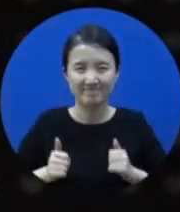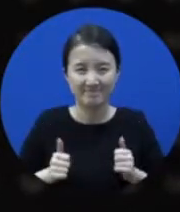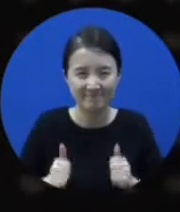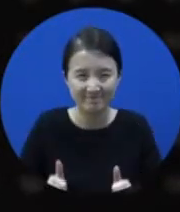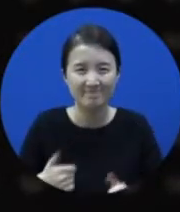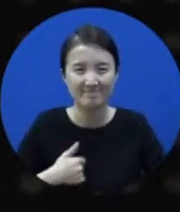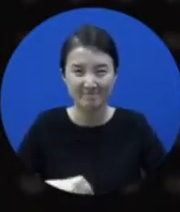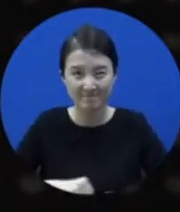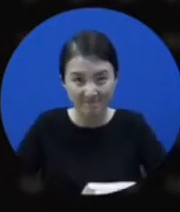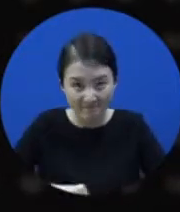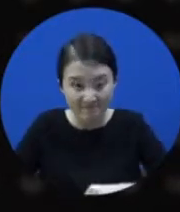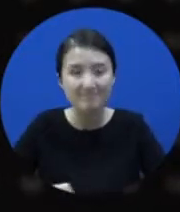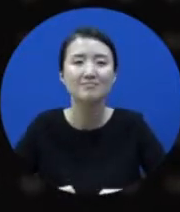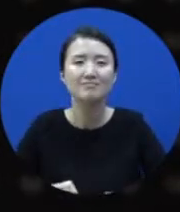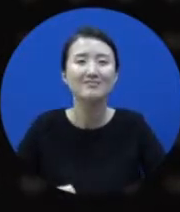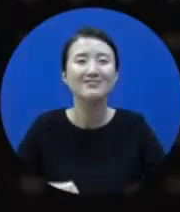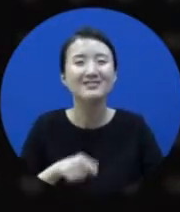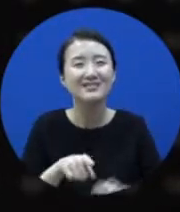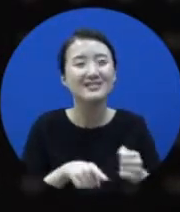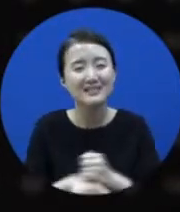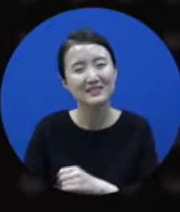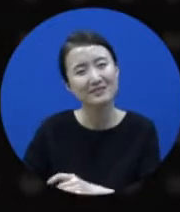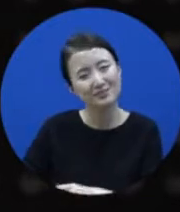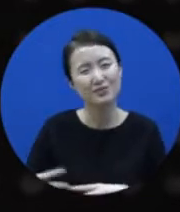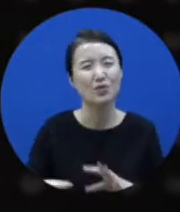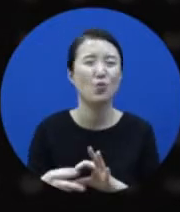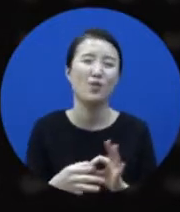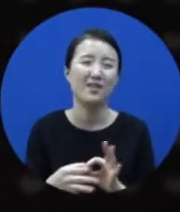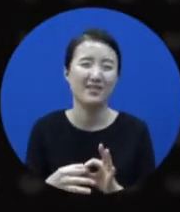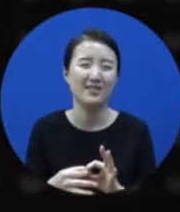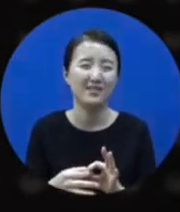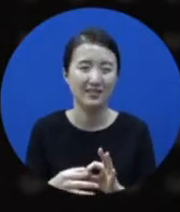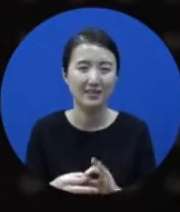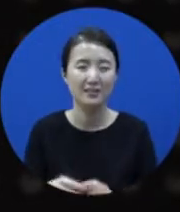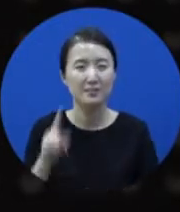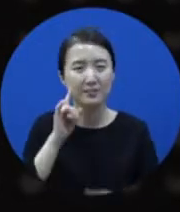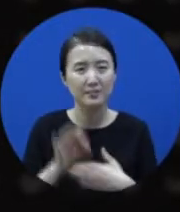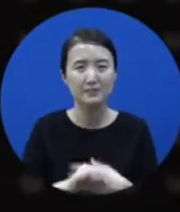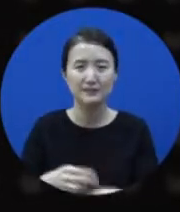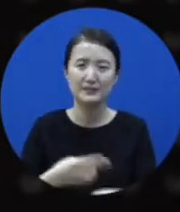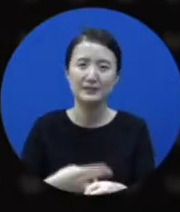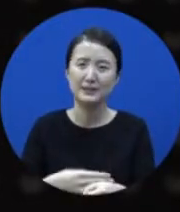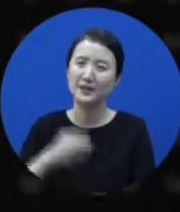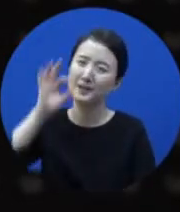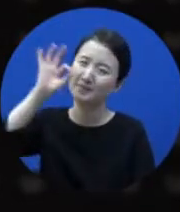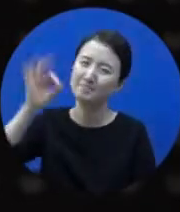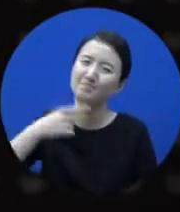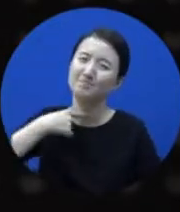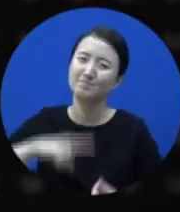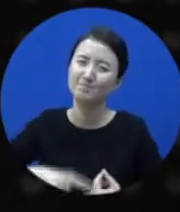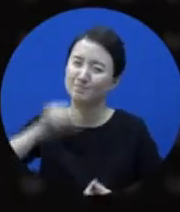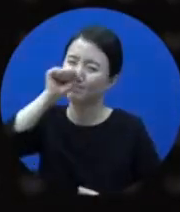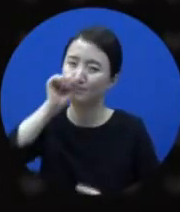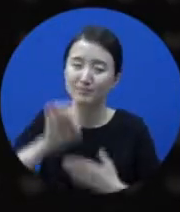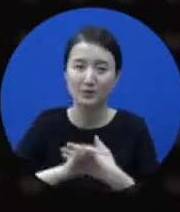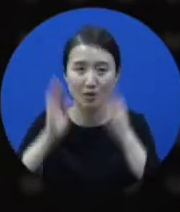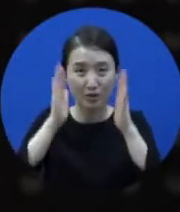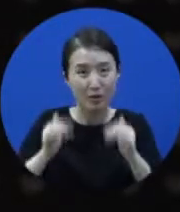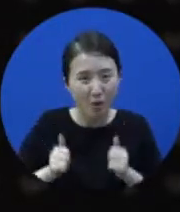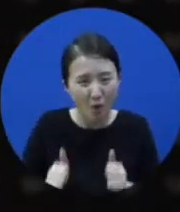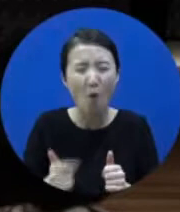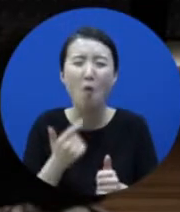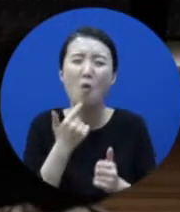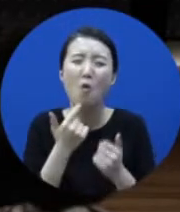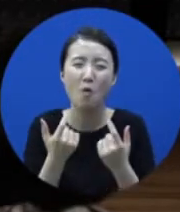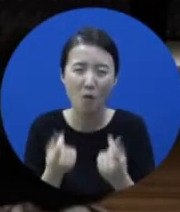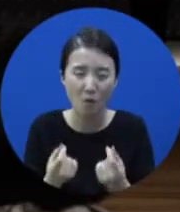바랍니다. 선생님이 너무 좋아. 그럼 아이가 열심히 공부를 하죠. 자, 사람은요. 느끼면 움직이게 돼 있습니다.